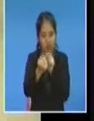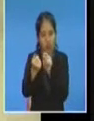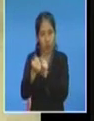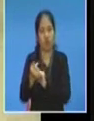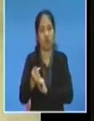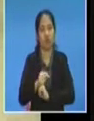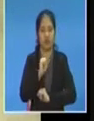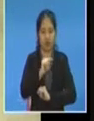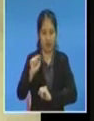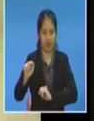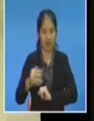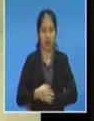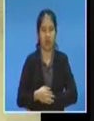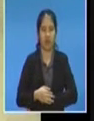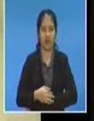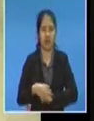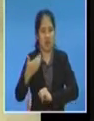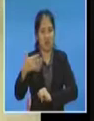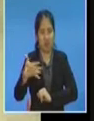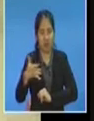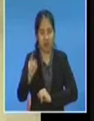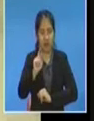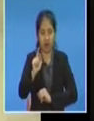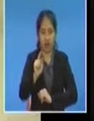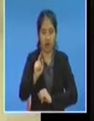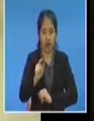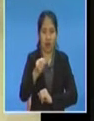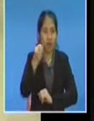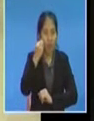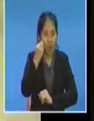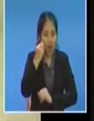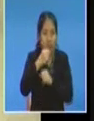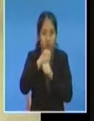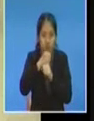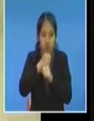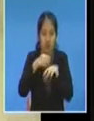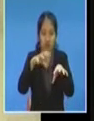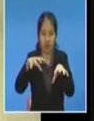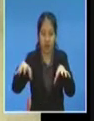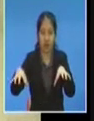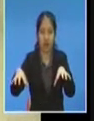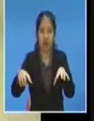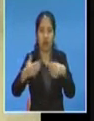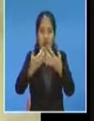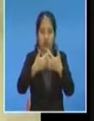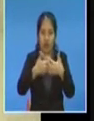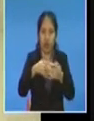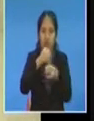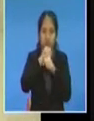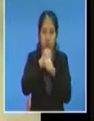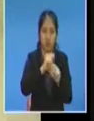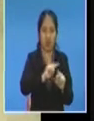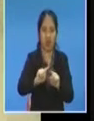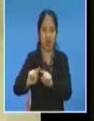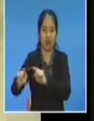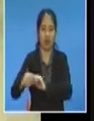ไปทำบ้านเพื่อผู้สูงวัยไปทำลิฟต์เพื่อผู้สูงวัยไอ้นั่นอุตสาหกรรมเพื่อผู้สูงวัยมันคนละเรื่องอ่ะชื่